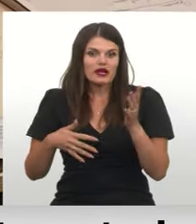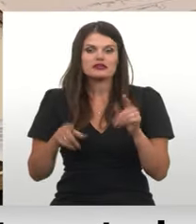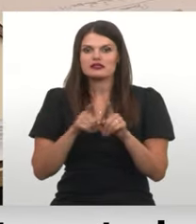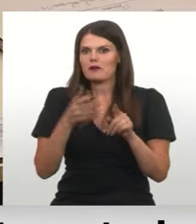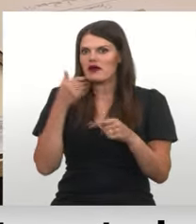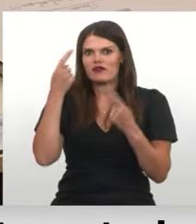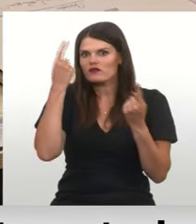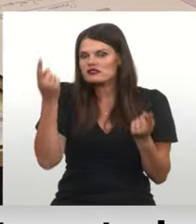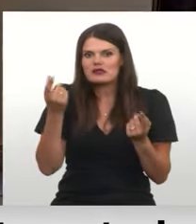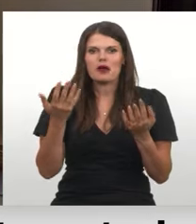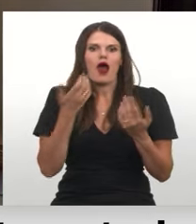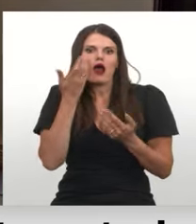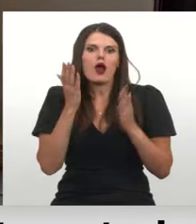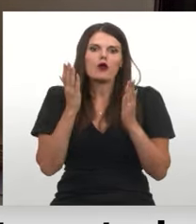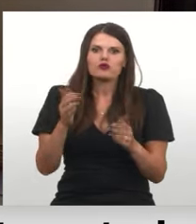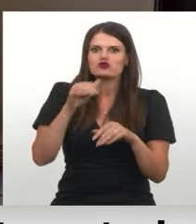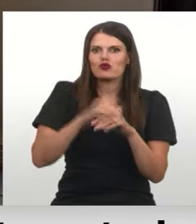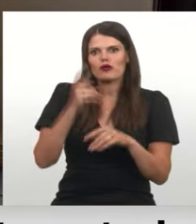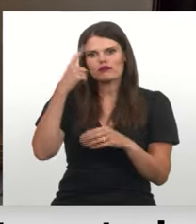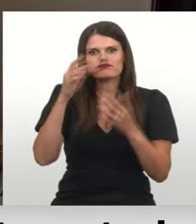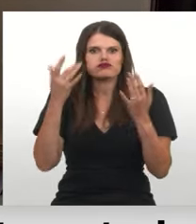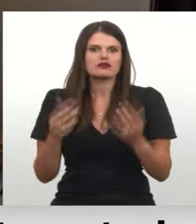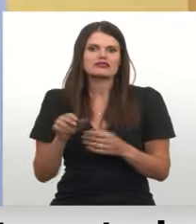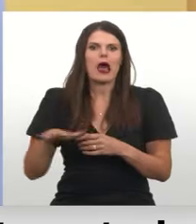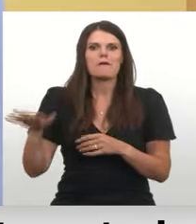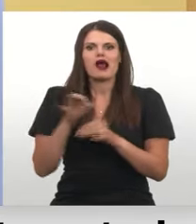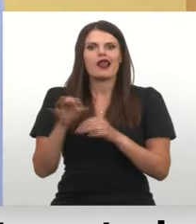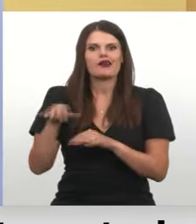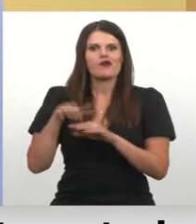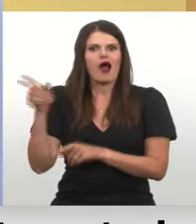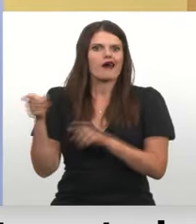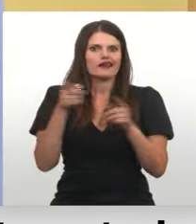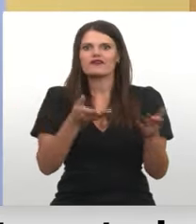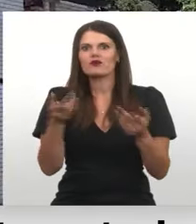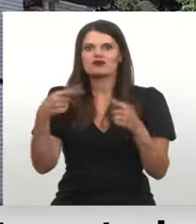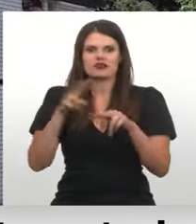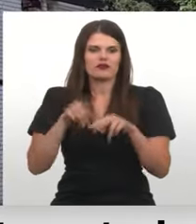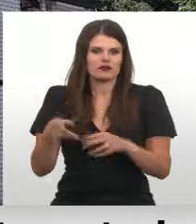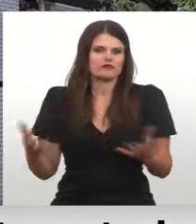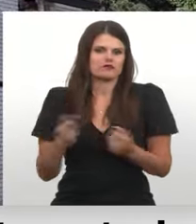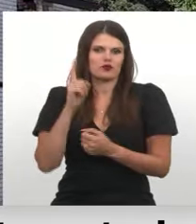nav zināms, kad būs kāds konkrēts risinājums Zemgales reģionālajiem arhīvam, kas dibināts